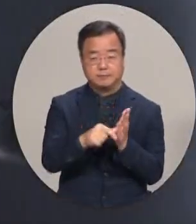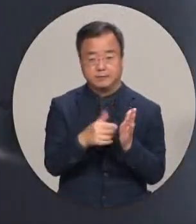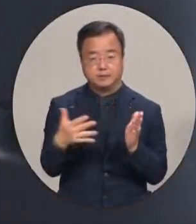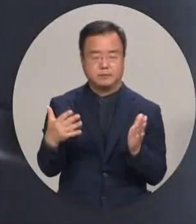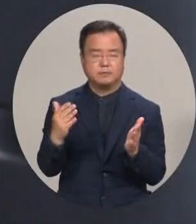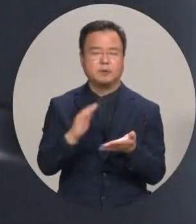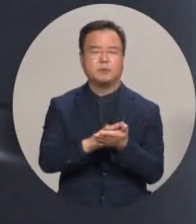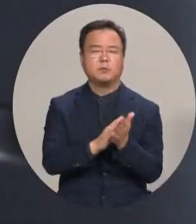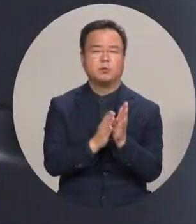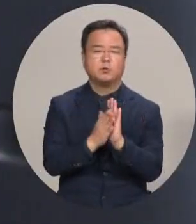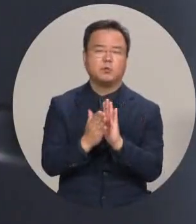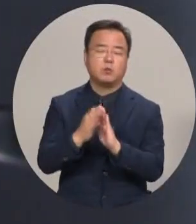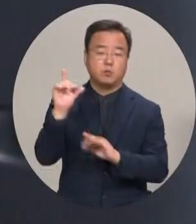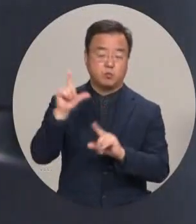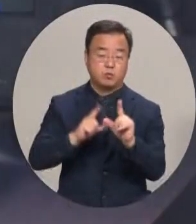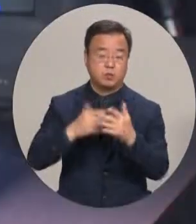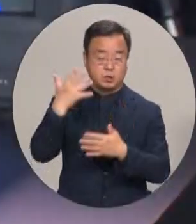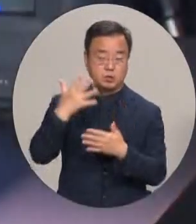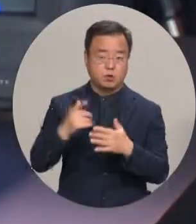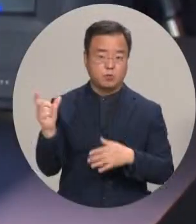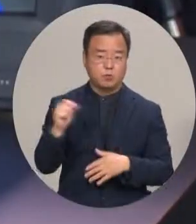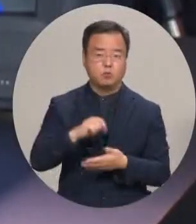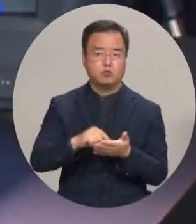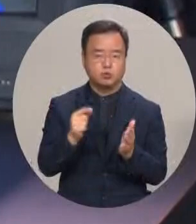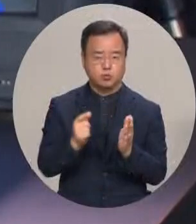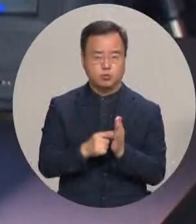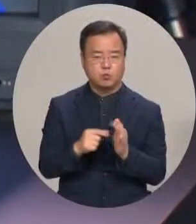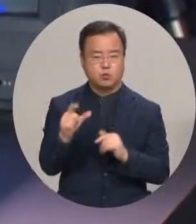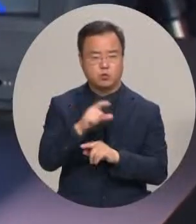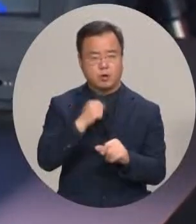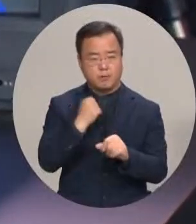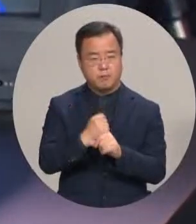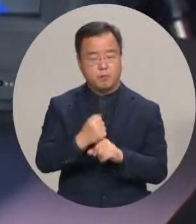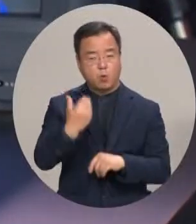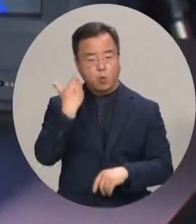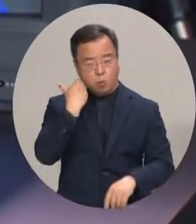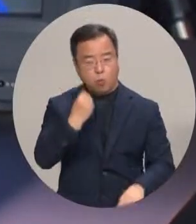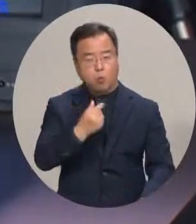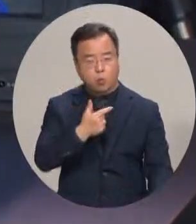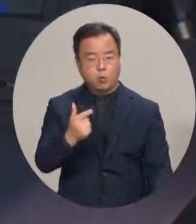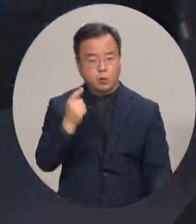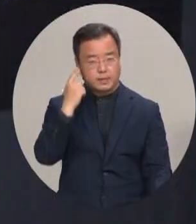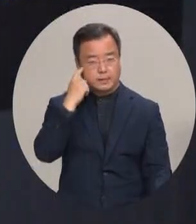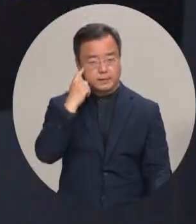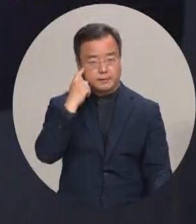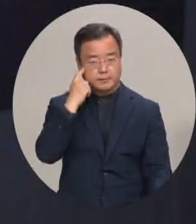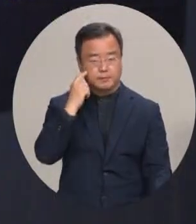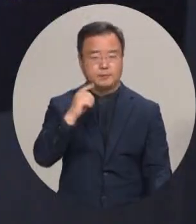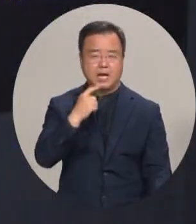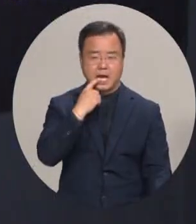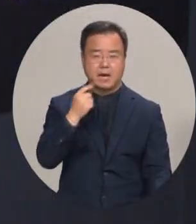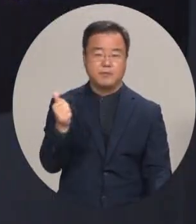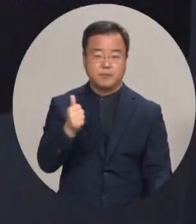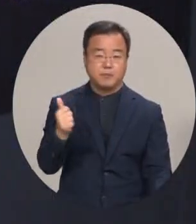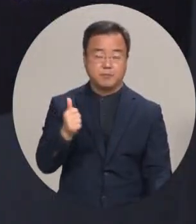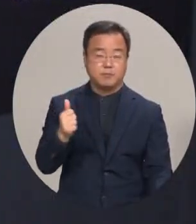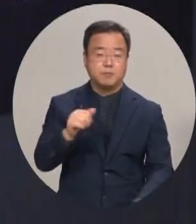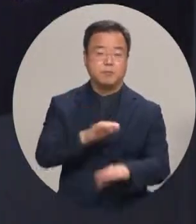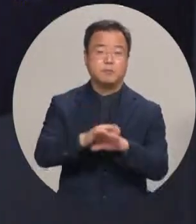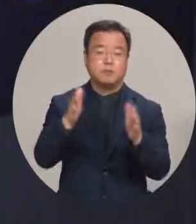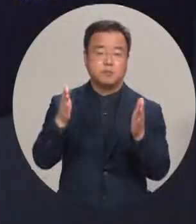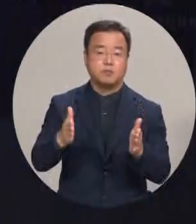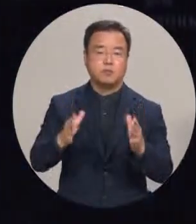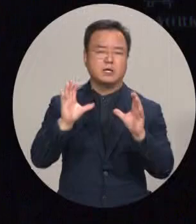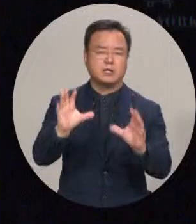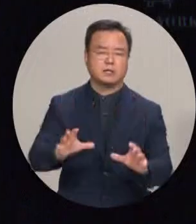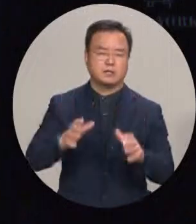영상의 속도에 따라 무한의 이미지를 만들어낼 수 있는 TV의 매력을 느꼈습니다. 백남준의 무대는 전 세계였습니다.